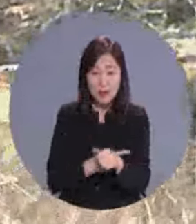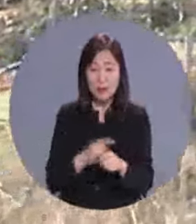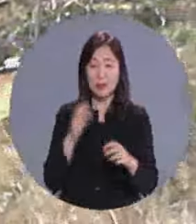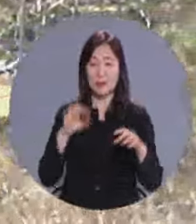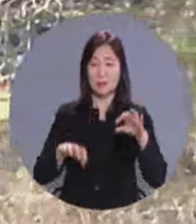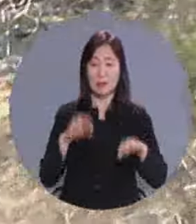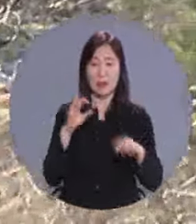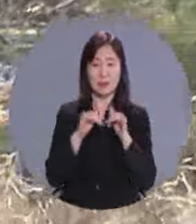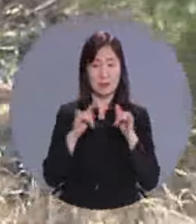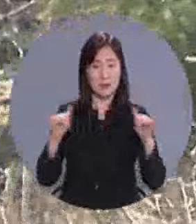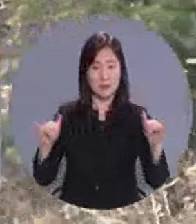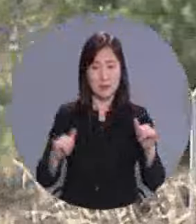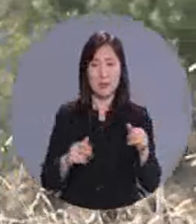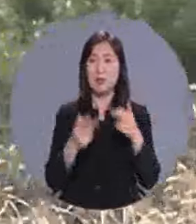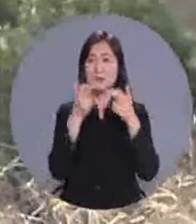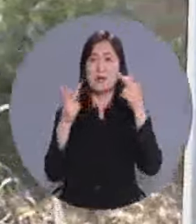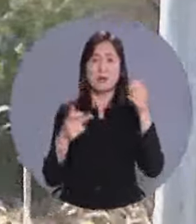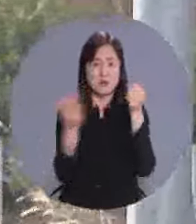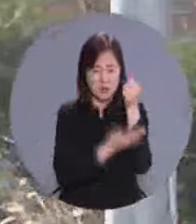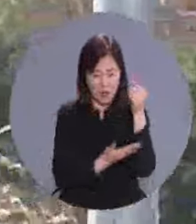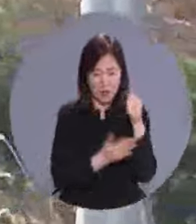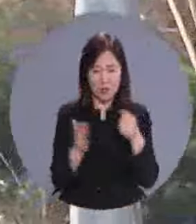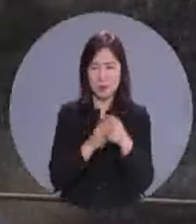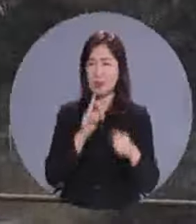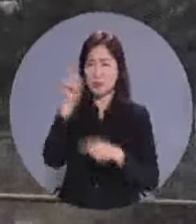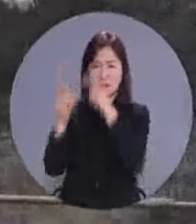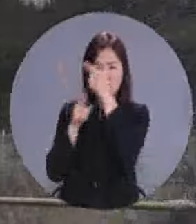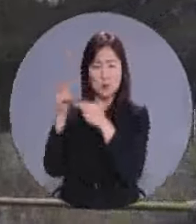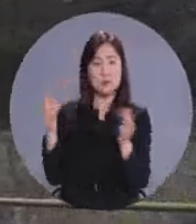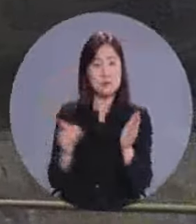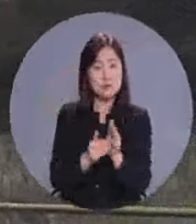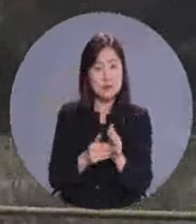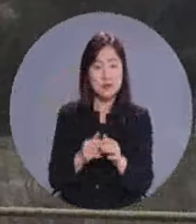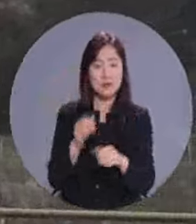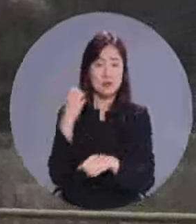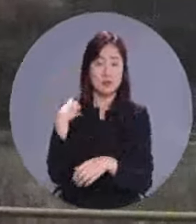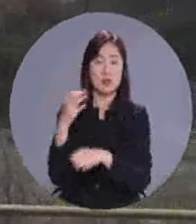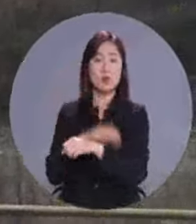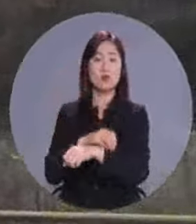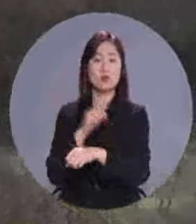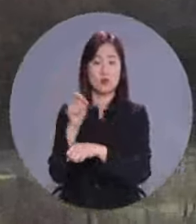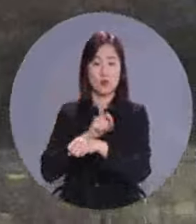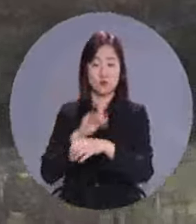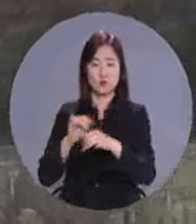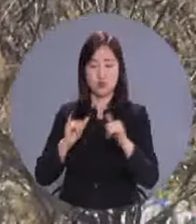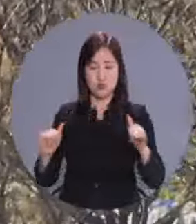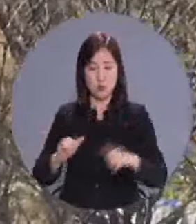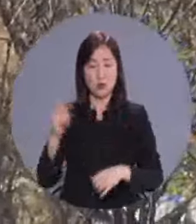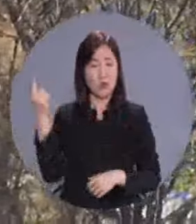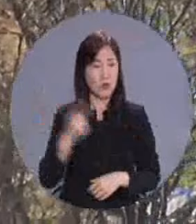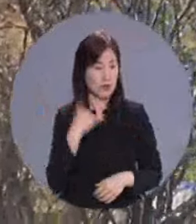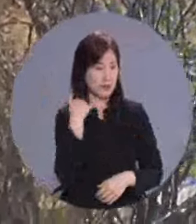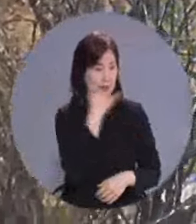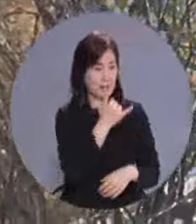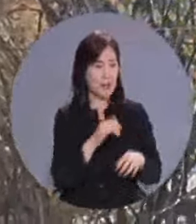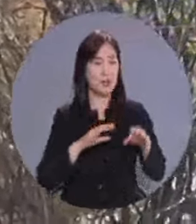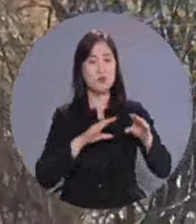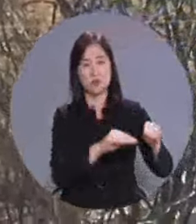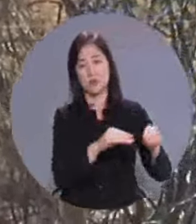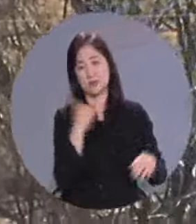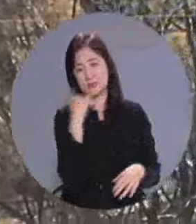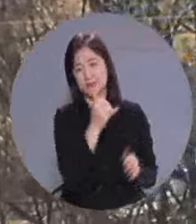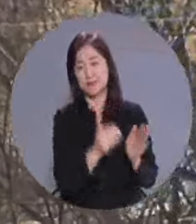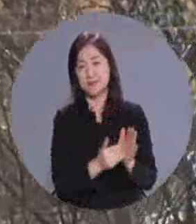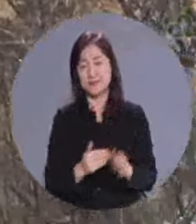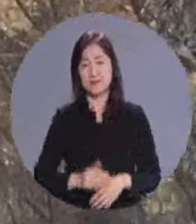뒷산에 나무가 잘려 나간다며 서구청에 신고했고 담당 공무원은 공사 관계자에게 전화해 공사 중지를